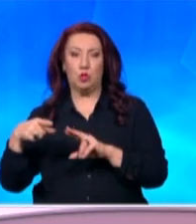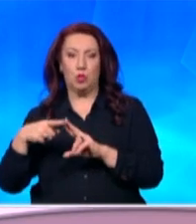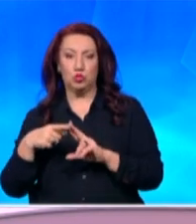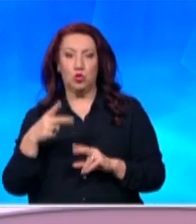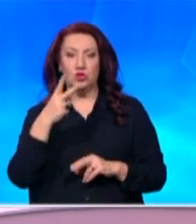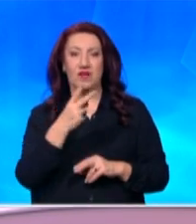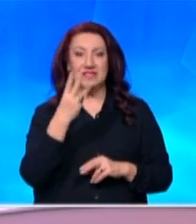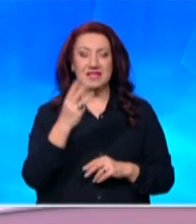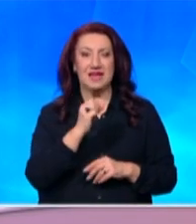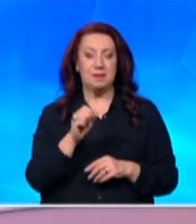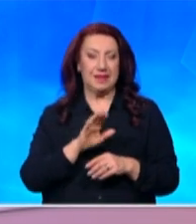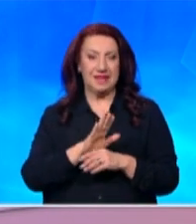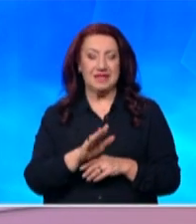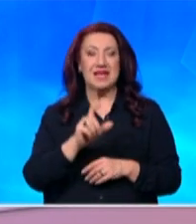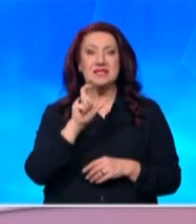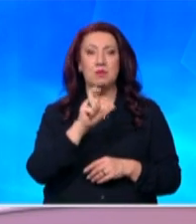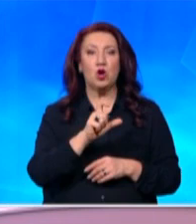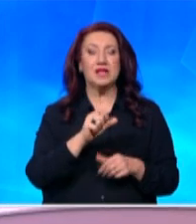15 минути Спортинг Лисабон и Брага.